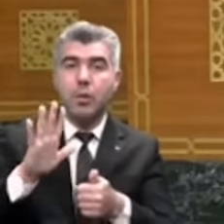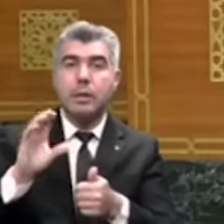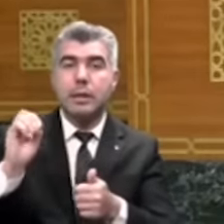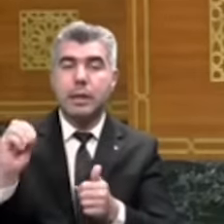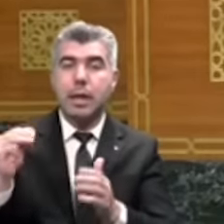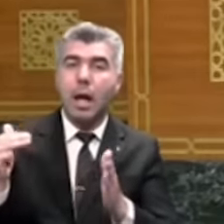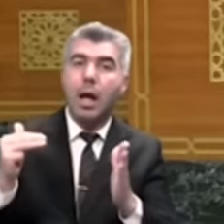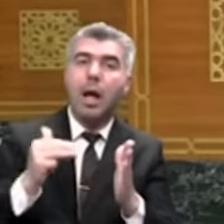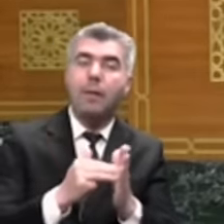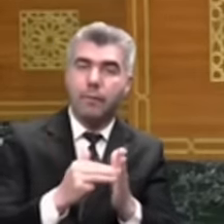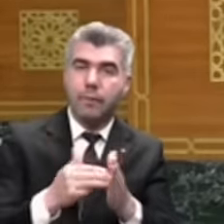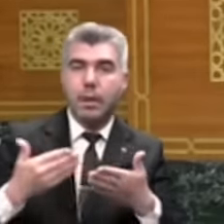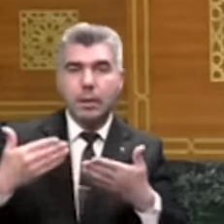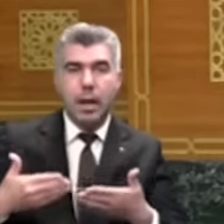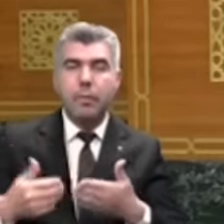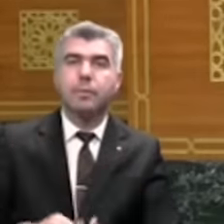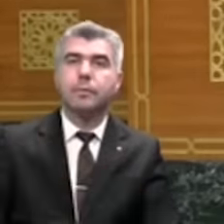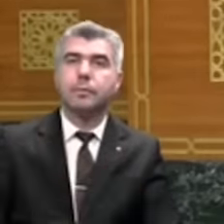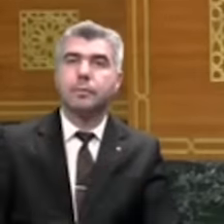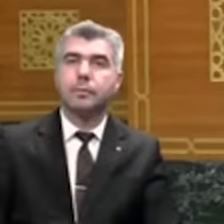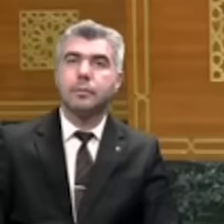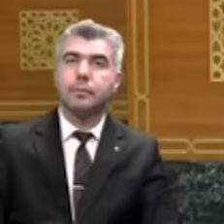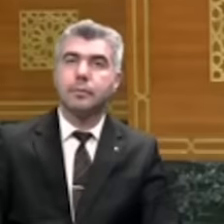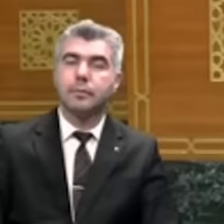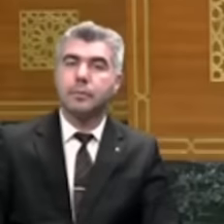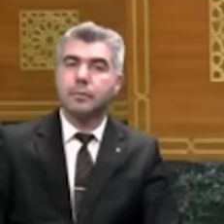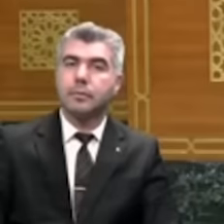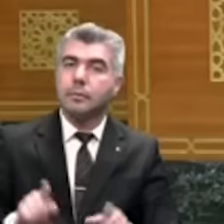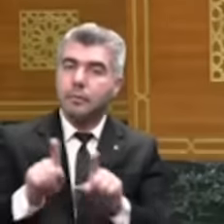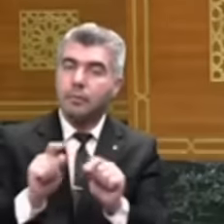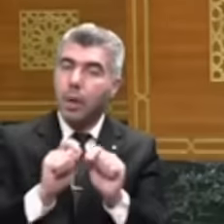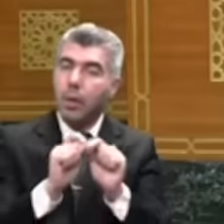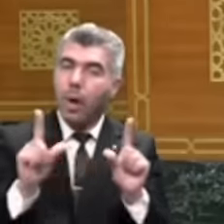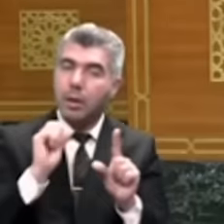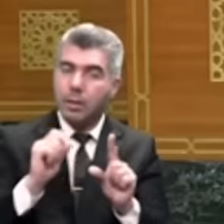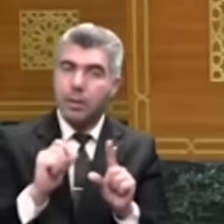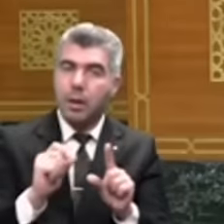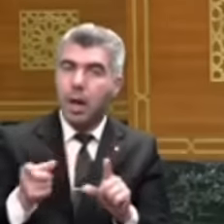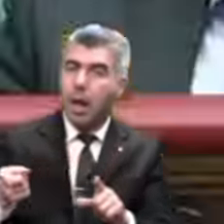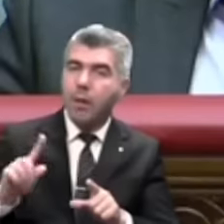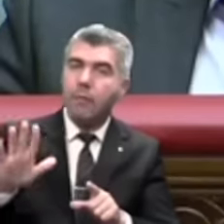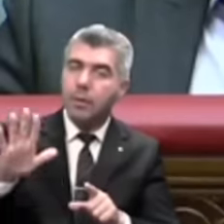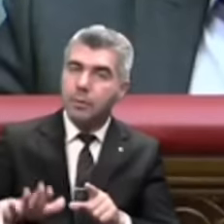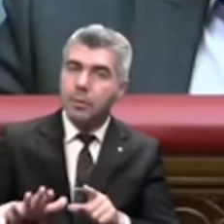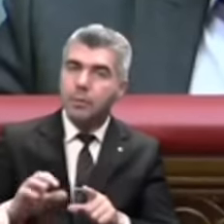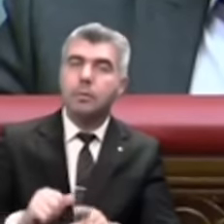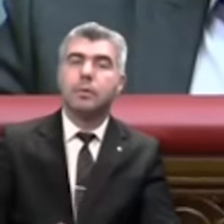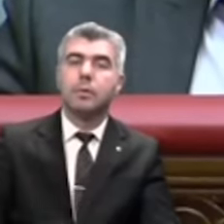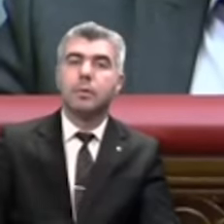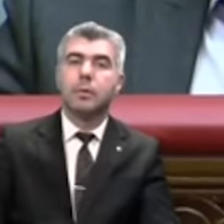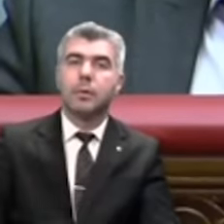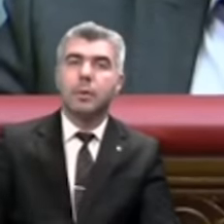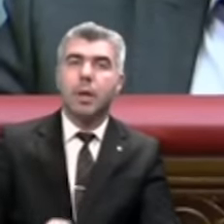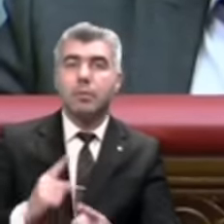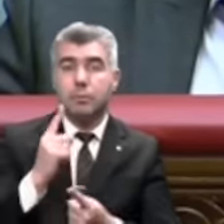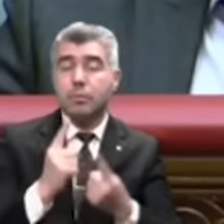360000 يعني الناس اللي هما كاينين. دونك باش نكونوا واضحين، دونك 1500 درهم راه وصلنا